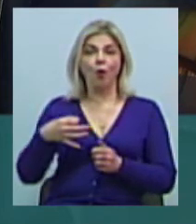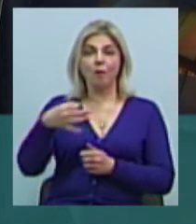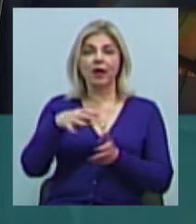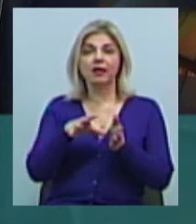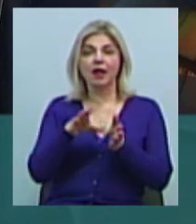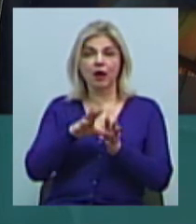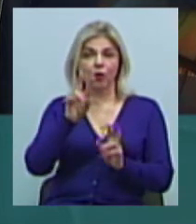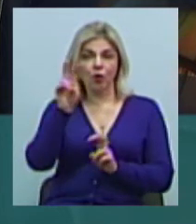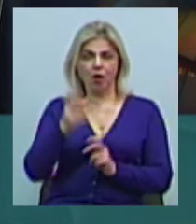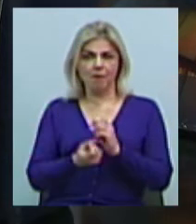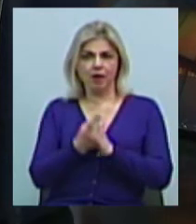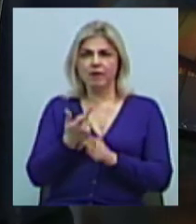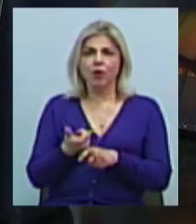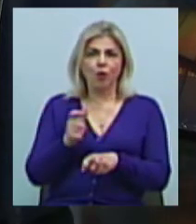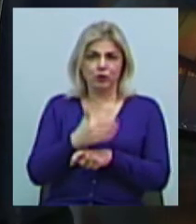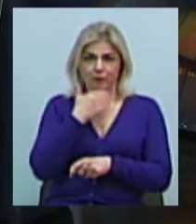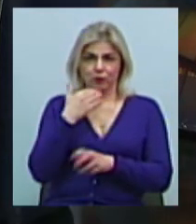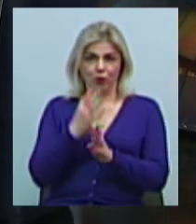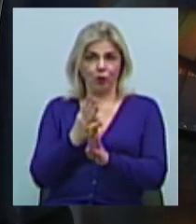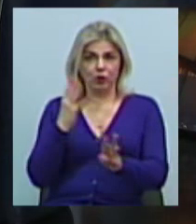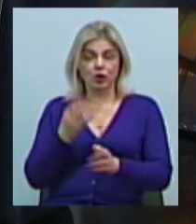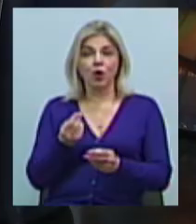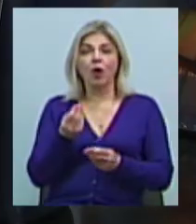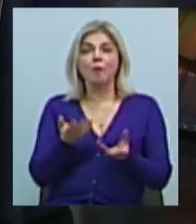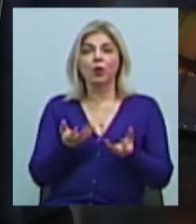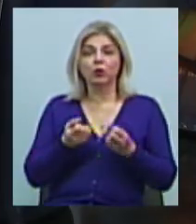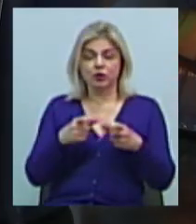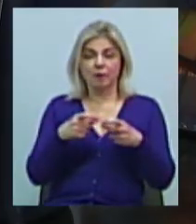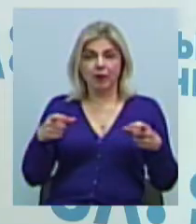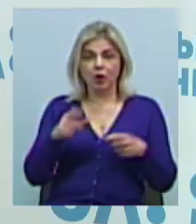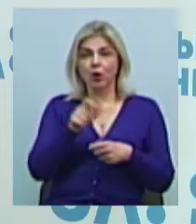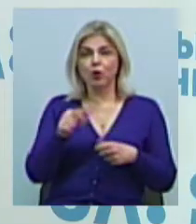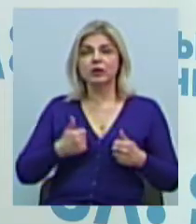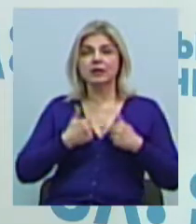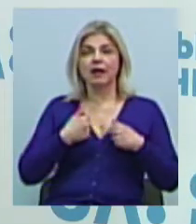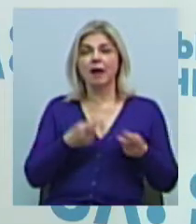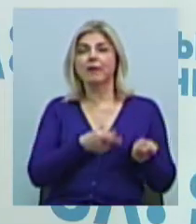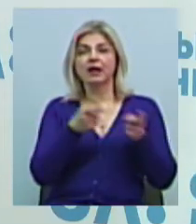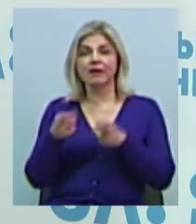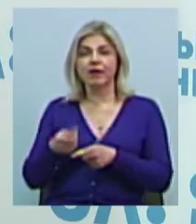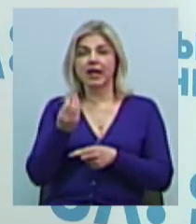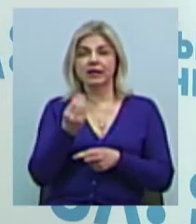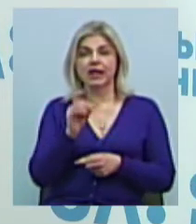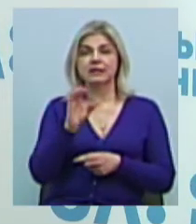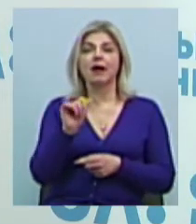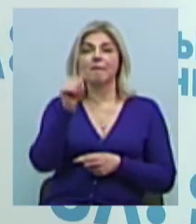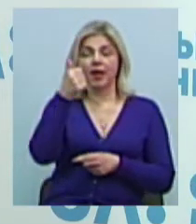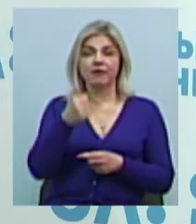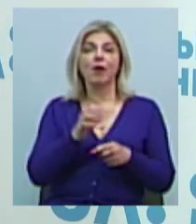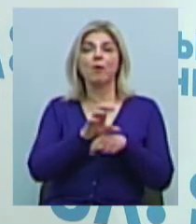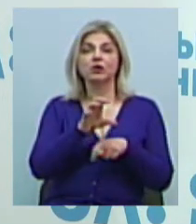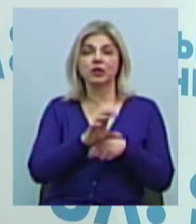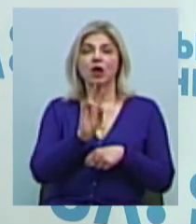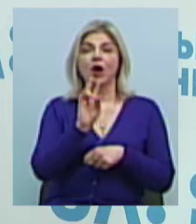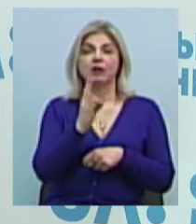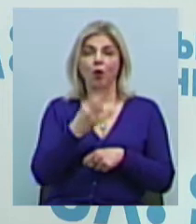з'явились величезні черги. Отримавши платіжки, люди намагались перевести свої гроші з рахунків попереднього постачальника